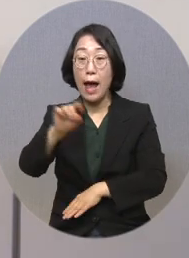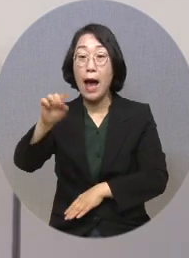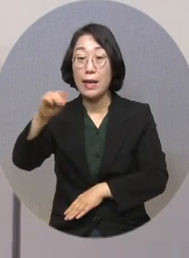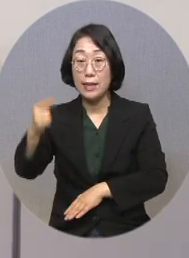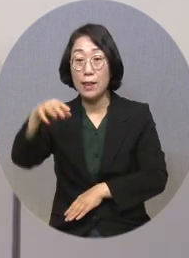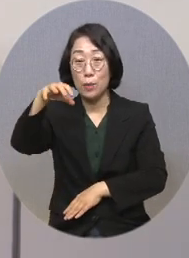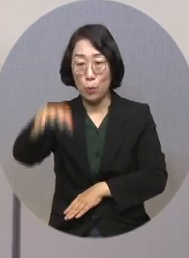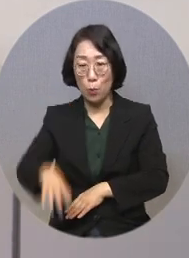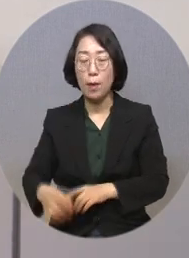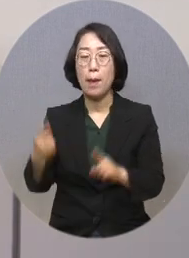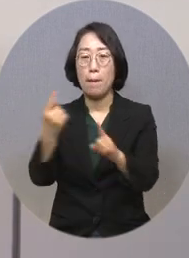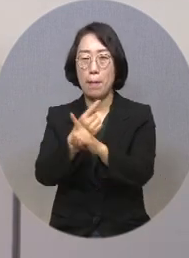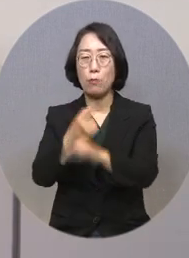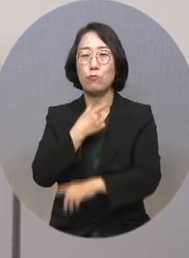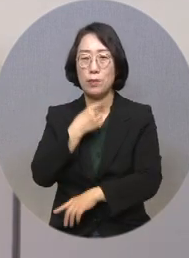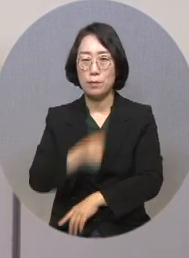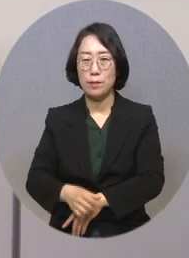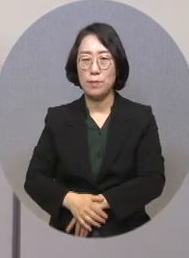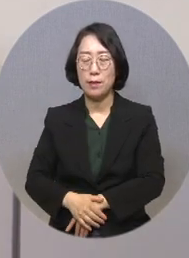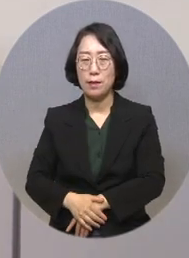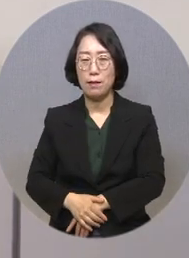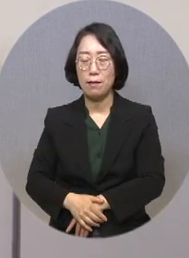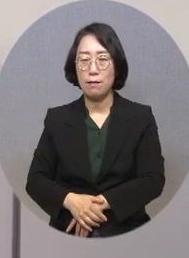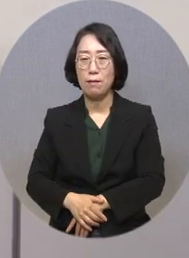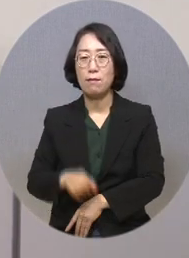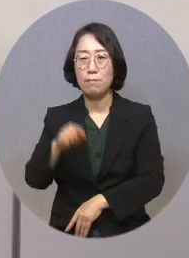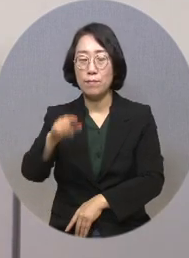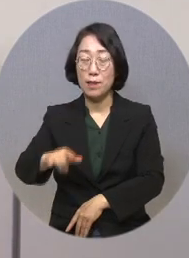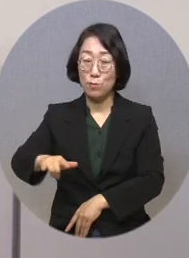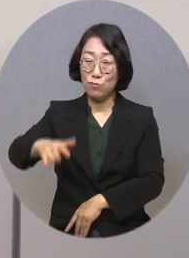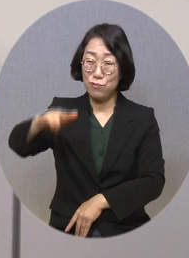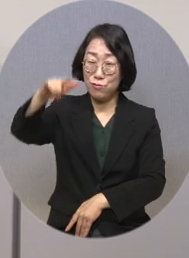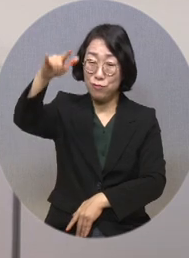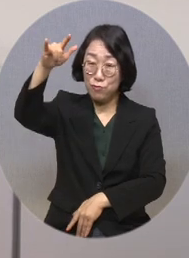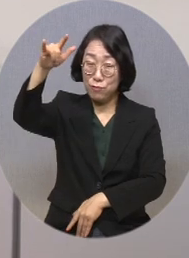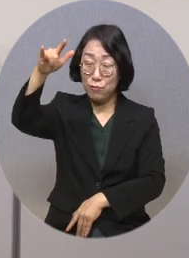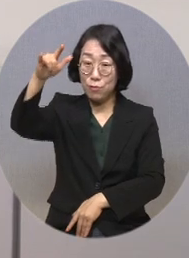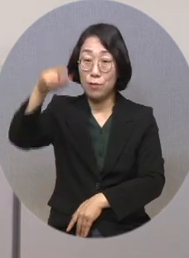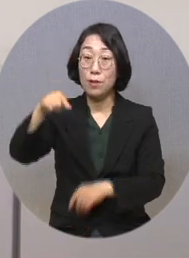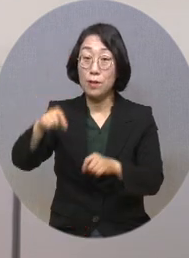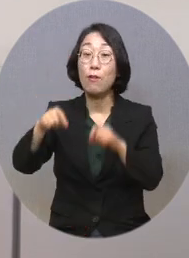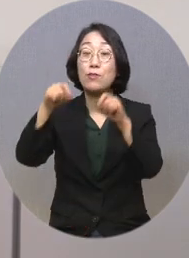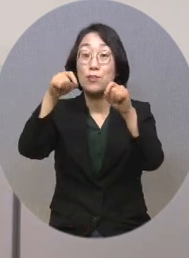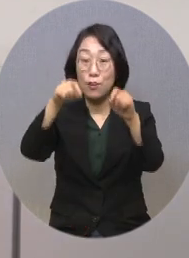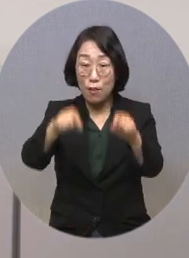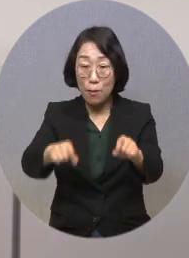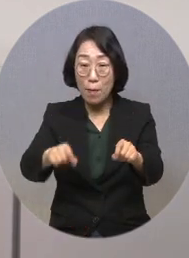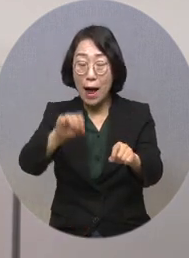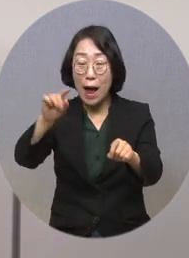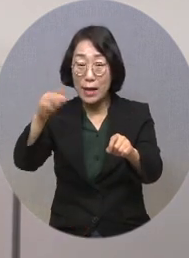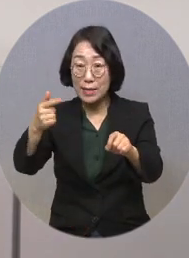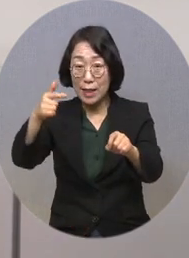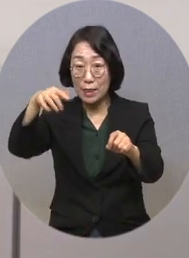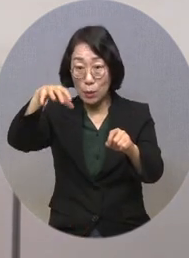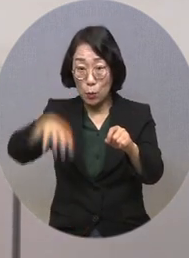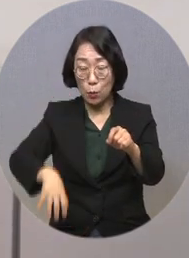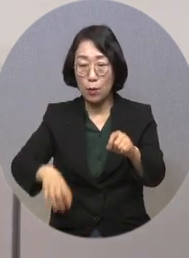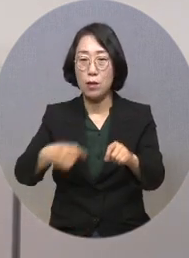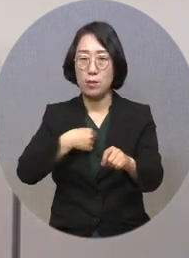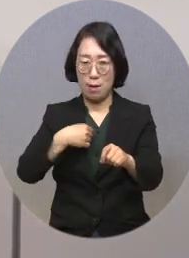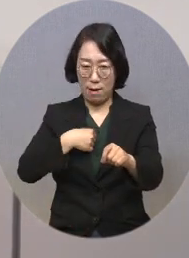바꿔보겠습니다. 하늘 높이 날아오르는 드론처럼 아산의 비상을 저